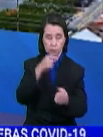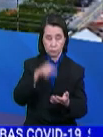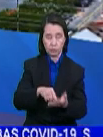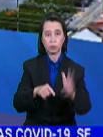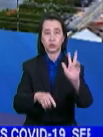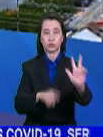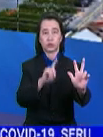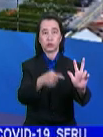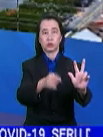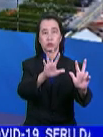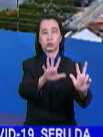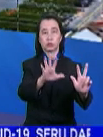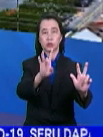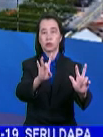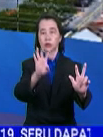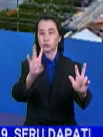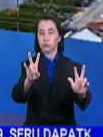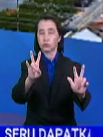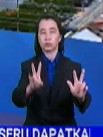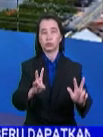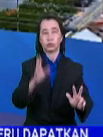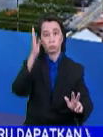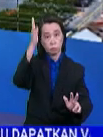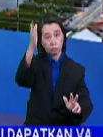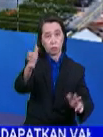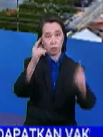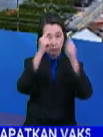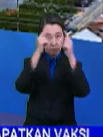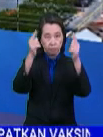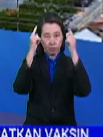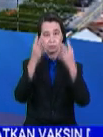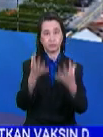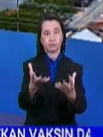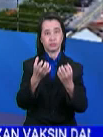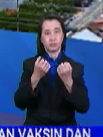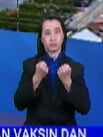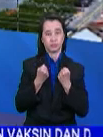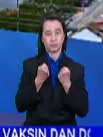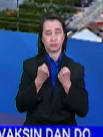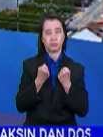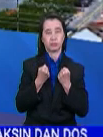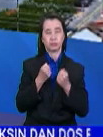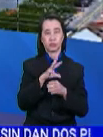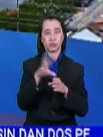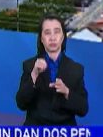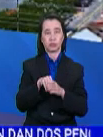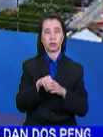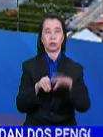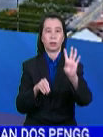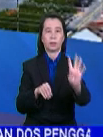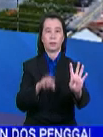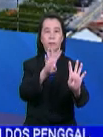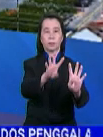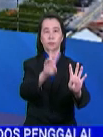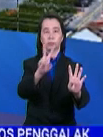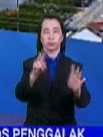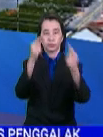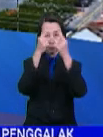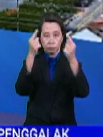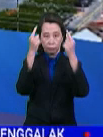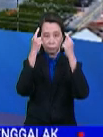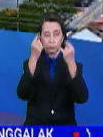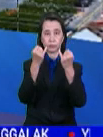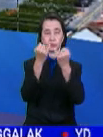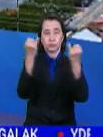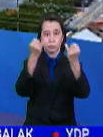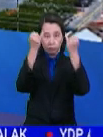seramai 3587 bakal gaduan akan menerima penganugerahan termasuk 442 graduan